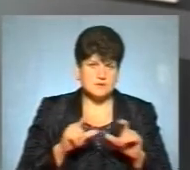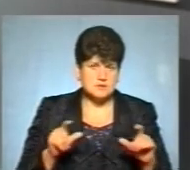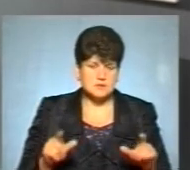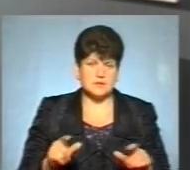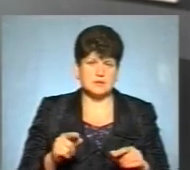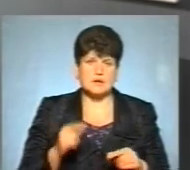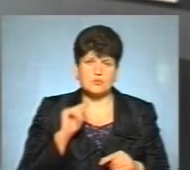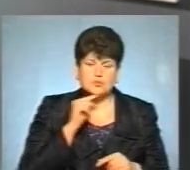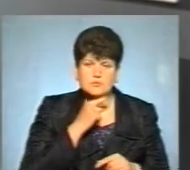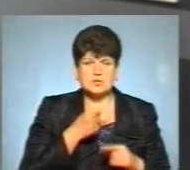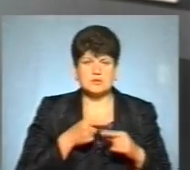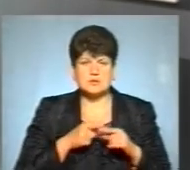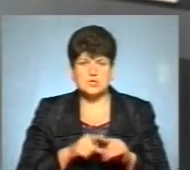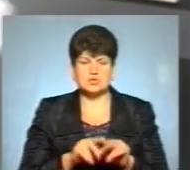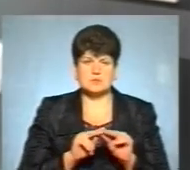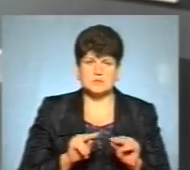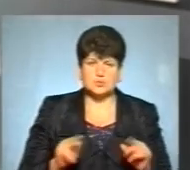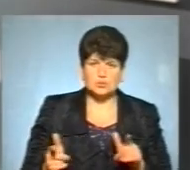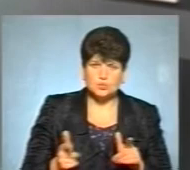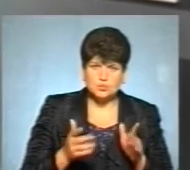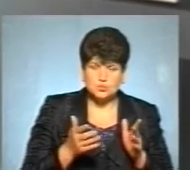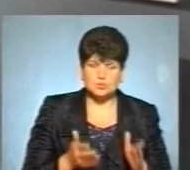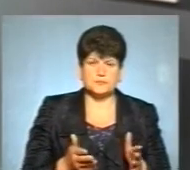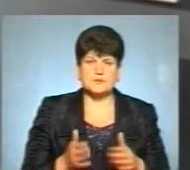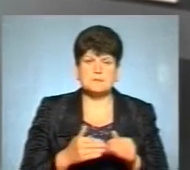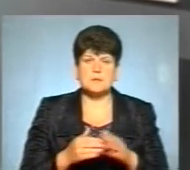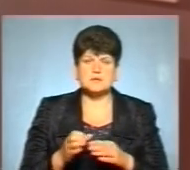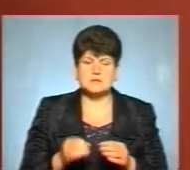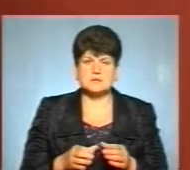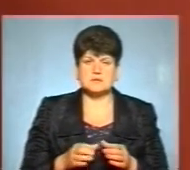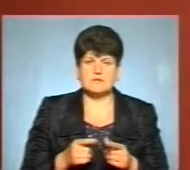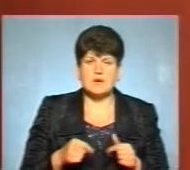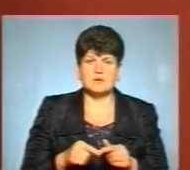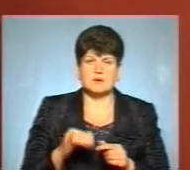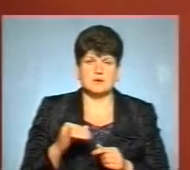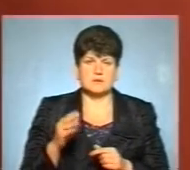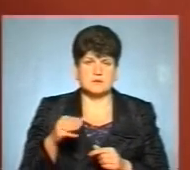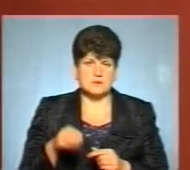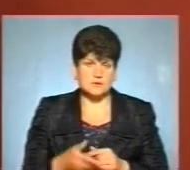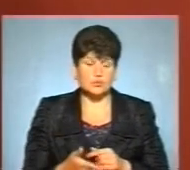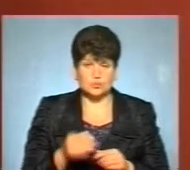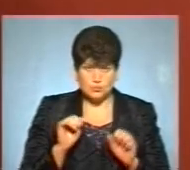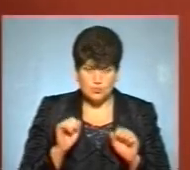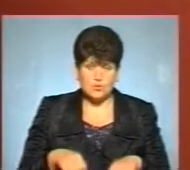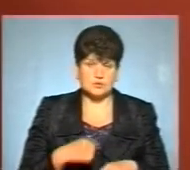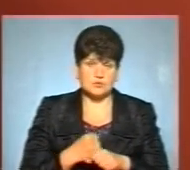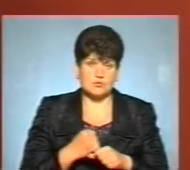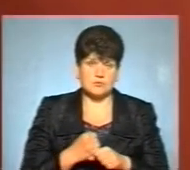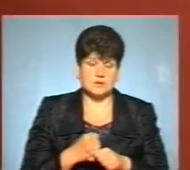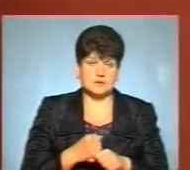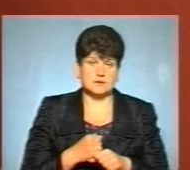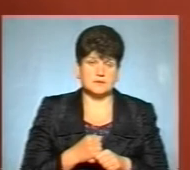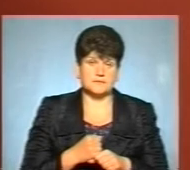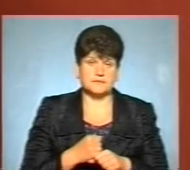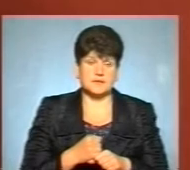які так, і педагогічні, те саме готує спеціалістів в галузі IT. Я думаю, що тут можна робити цілий клондайк, там, ну,